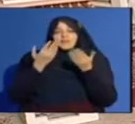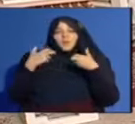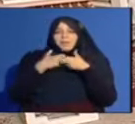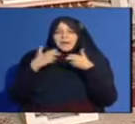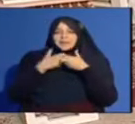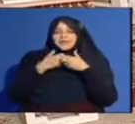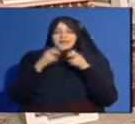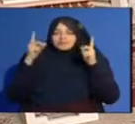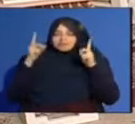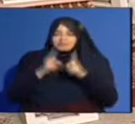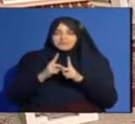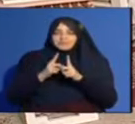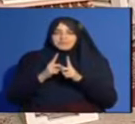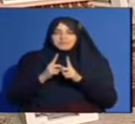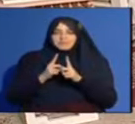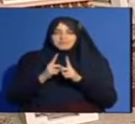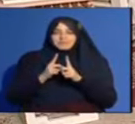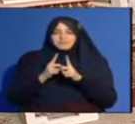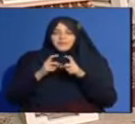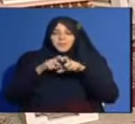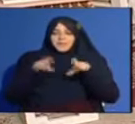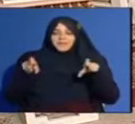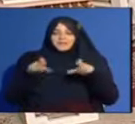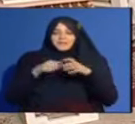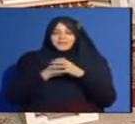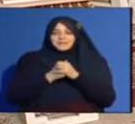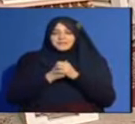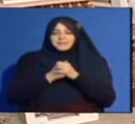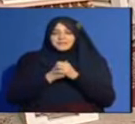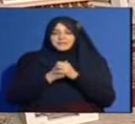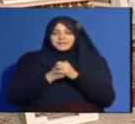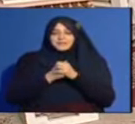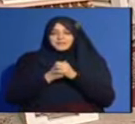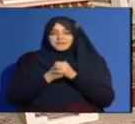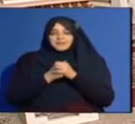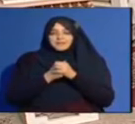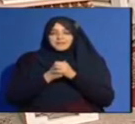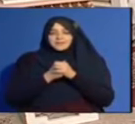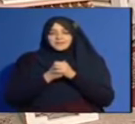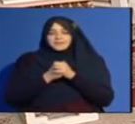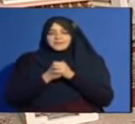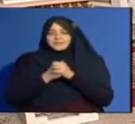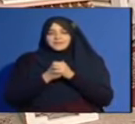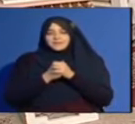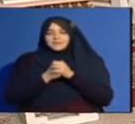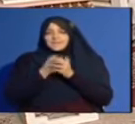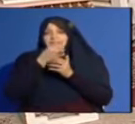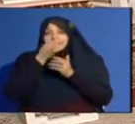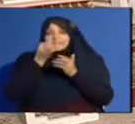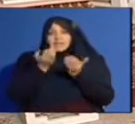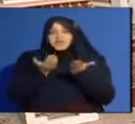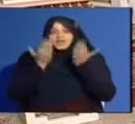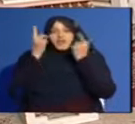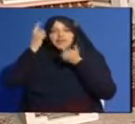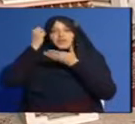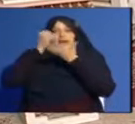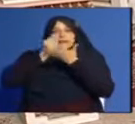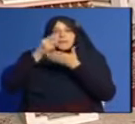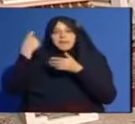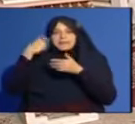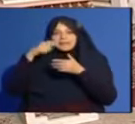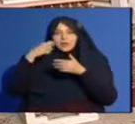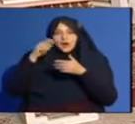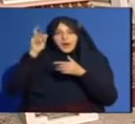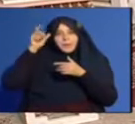بتذاكر السفر سميره. شكرا جزيلا على اهتمامك. ان شاء الله ربي ان شاء الله يوفق الرئيس ان شاء الله. في ربي